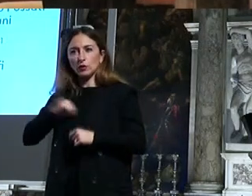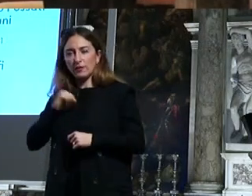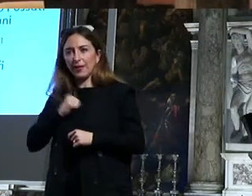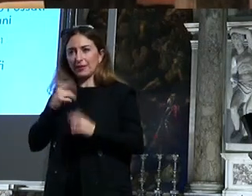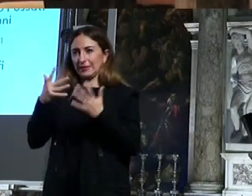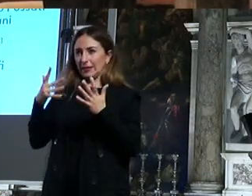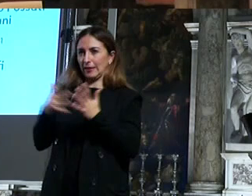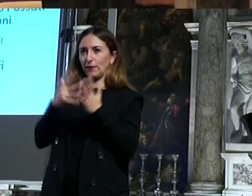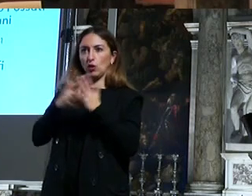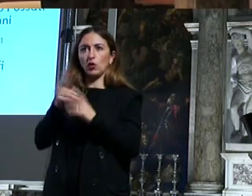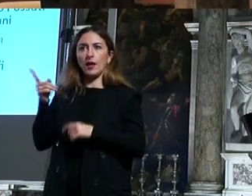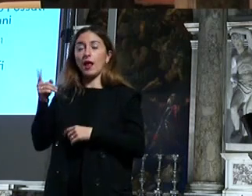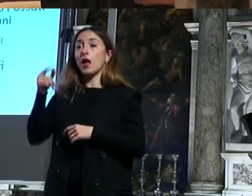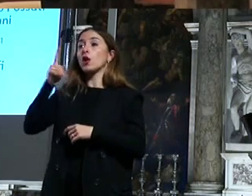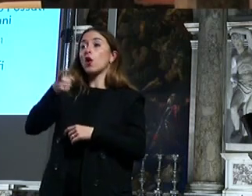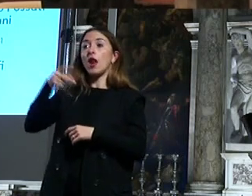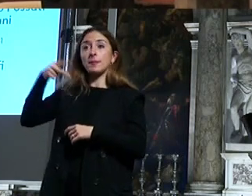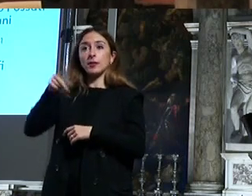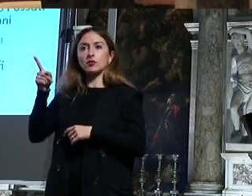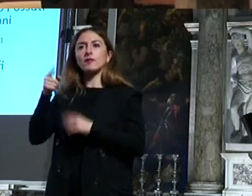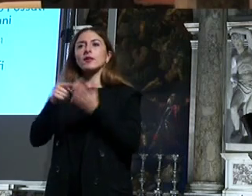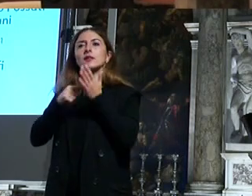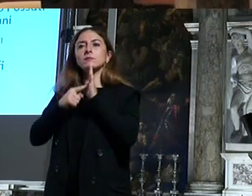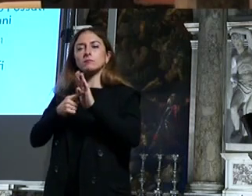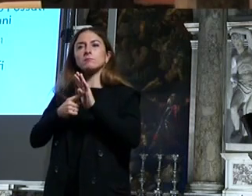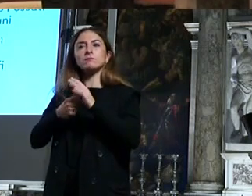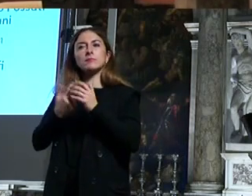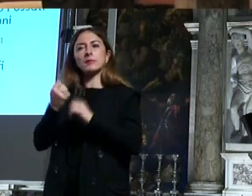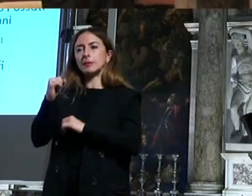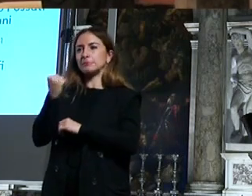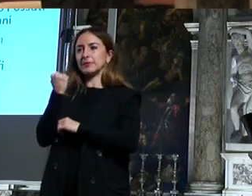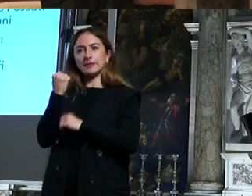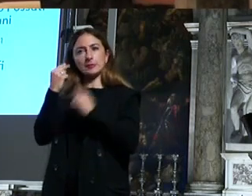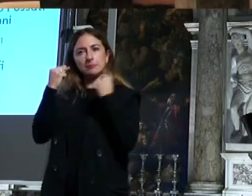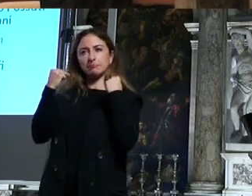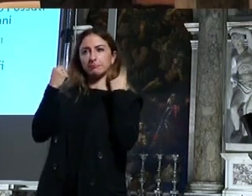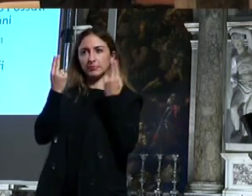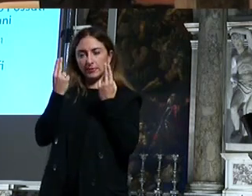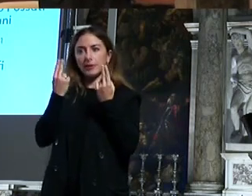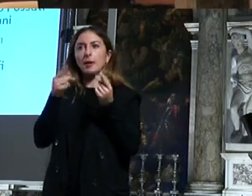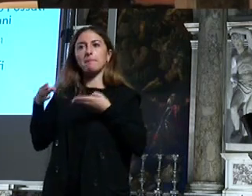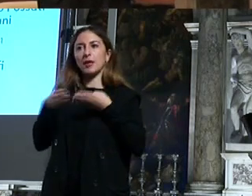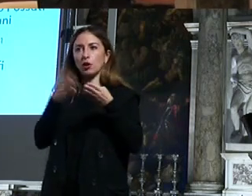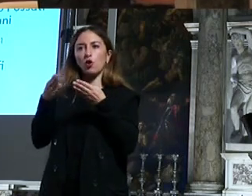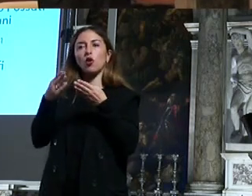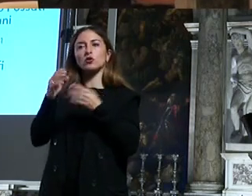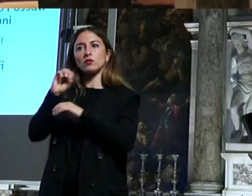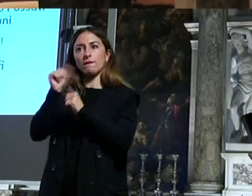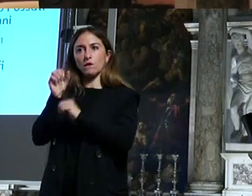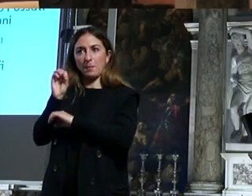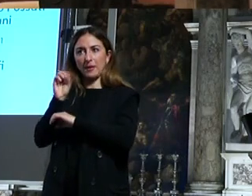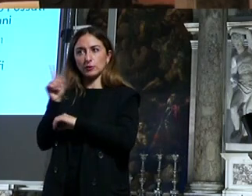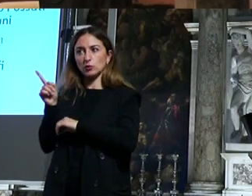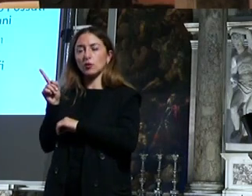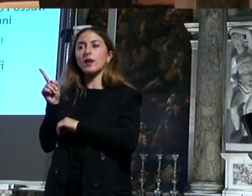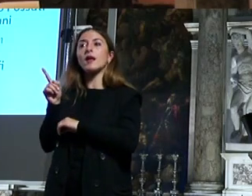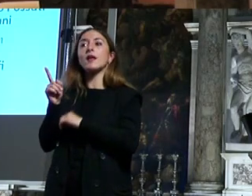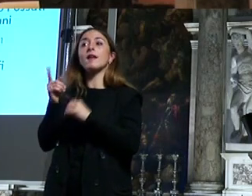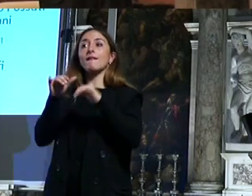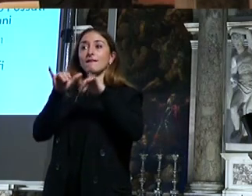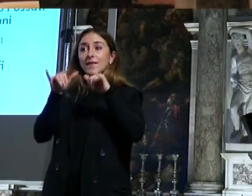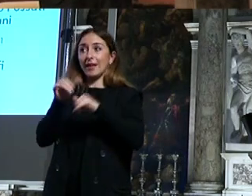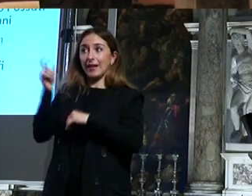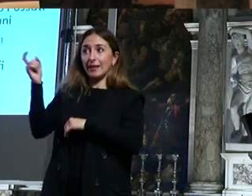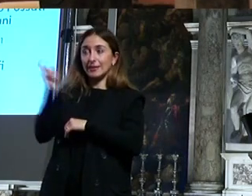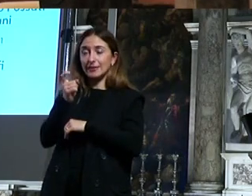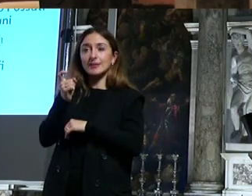Gholam Najafi ha dimostrato una straordinaria tenacia e resilienza nel suo percorso di formazione. Una volta adottato da Venezia,